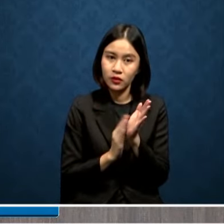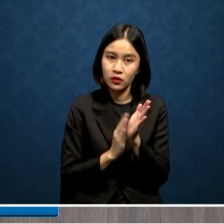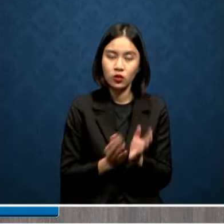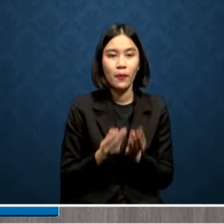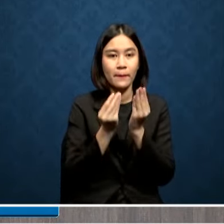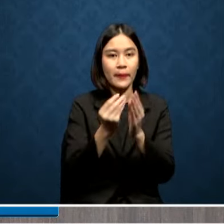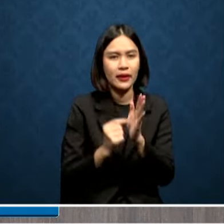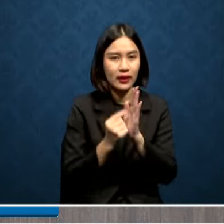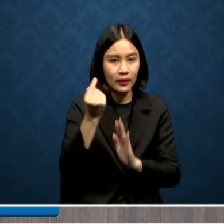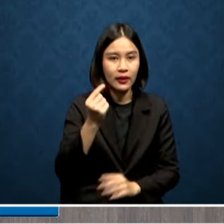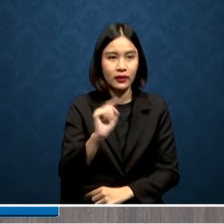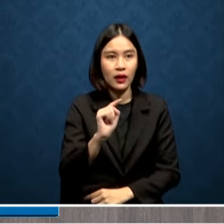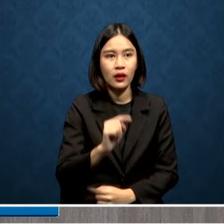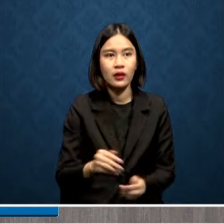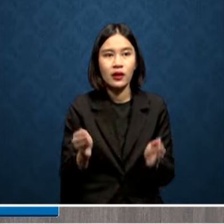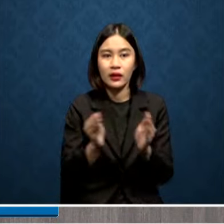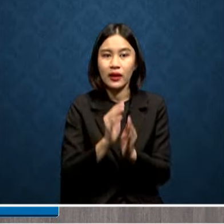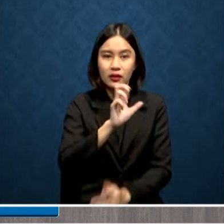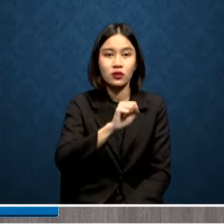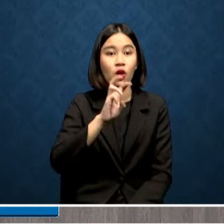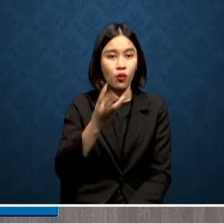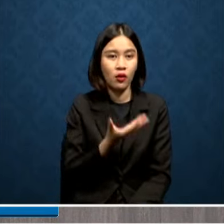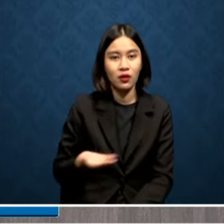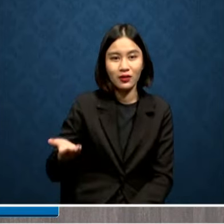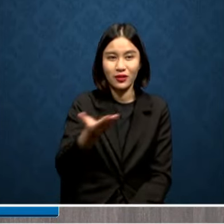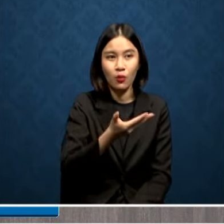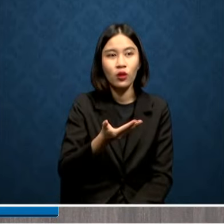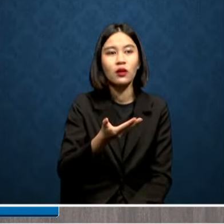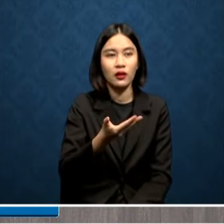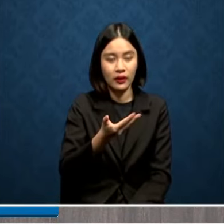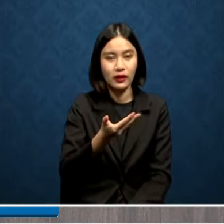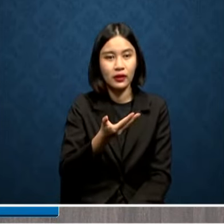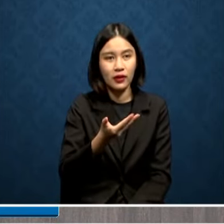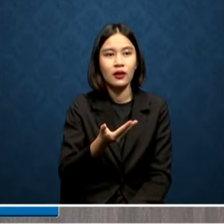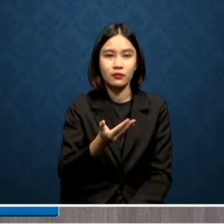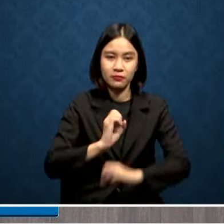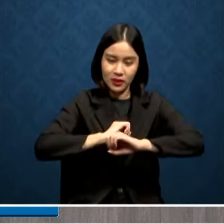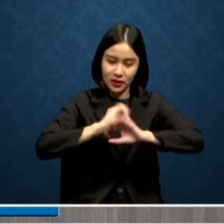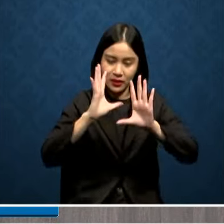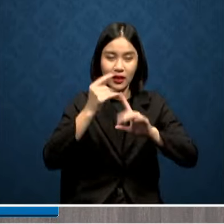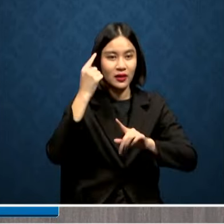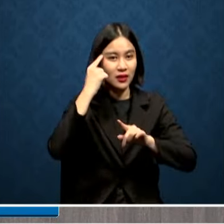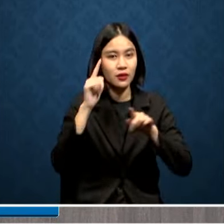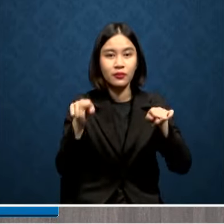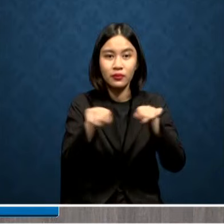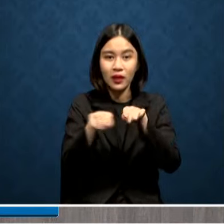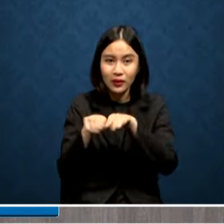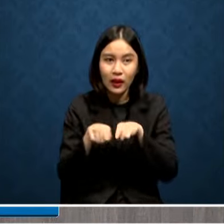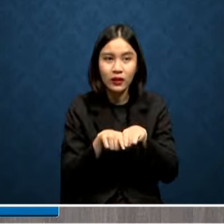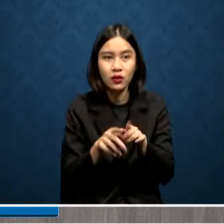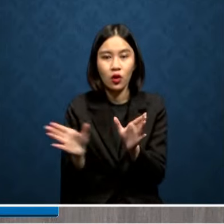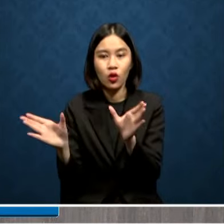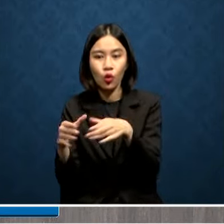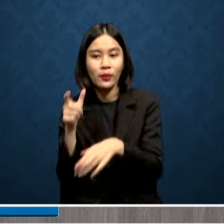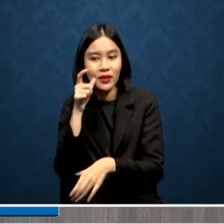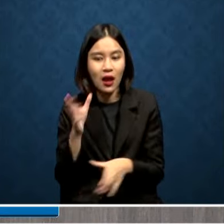เป็นครั้งแรกเลยที่เสียงของสวเราค่อนข้างเป็นเอกฉันท์มากมายโดยไม่มีกลุ่มใหญ่